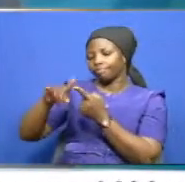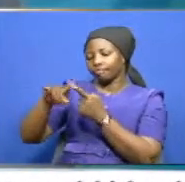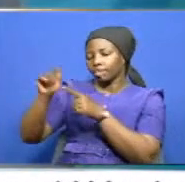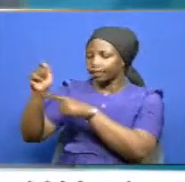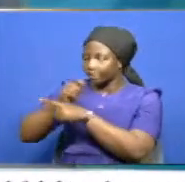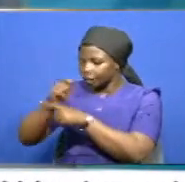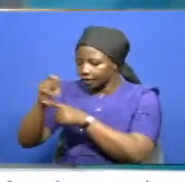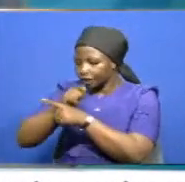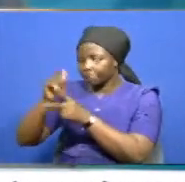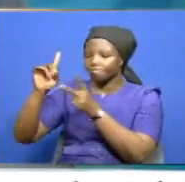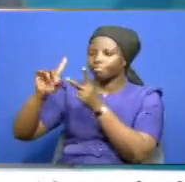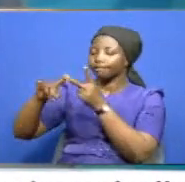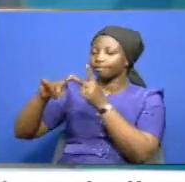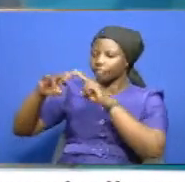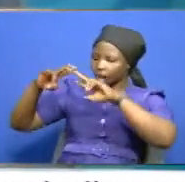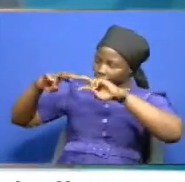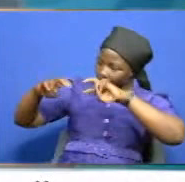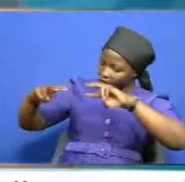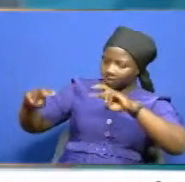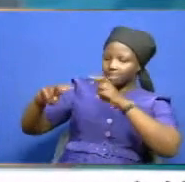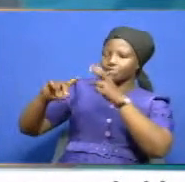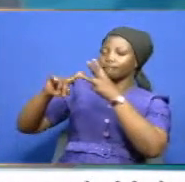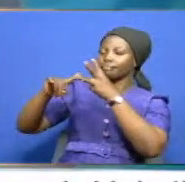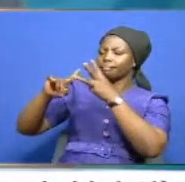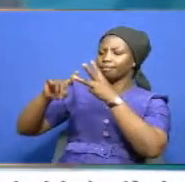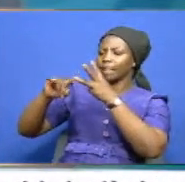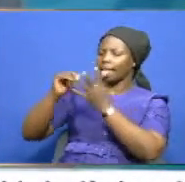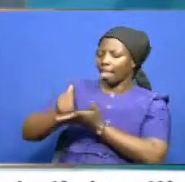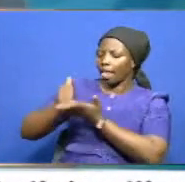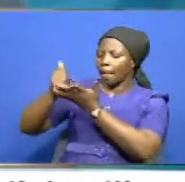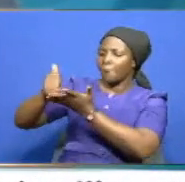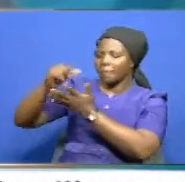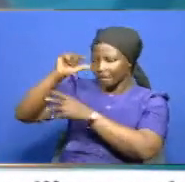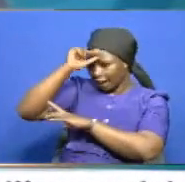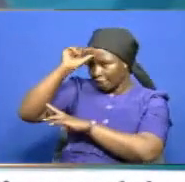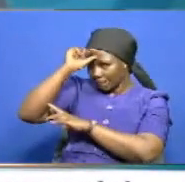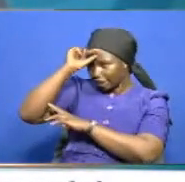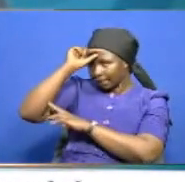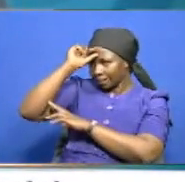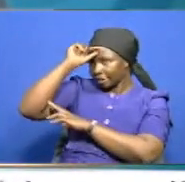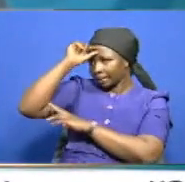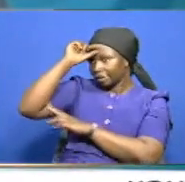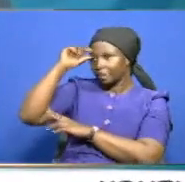kufanya utafiti, na pia kusaidia serikali